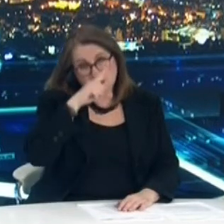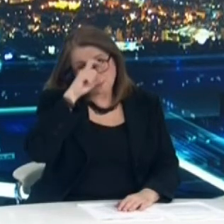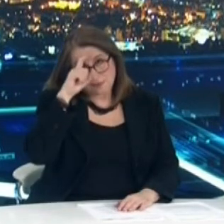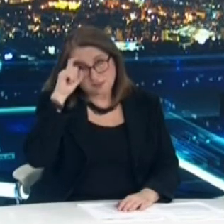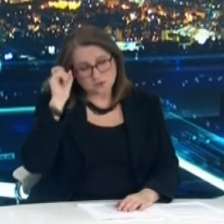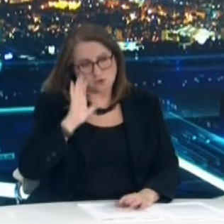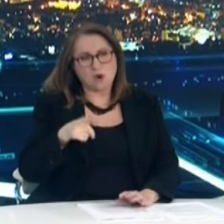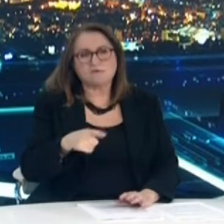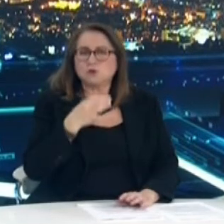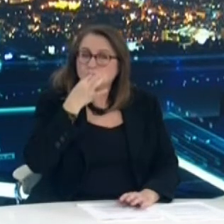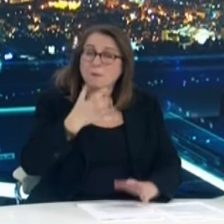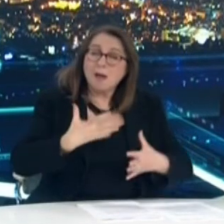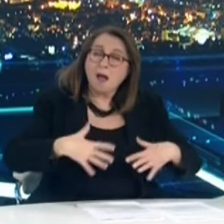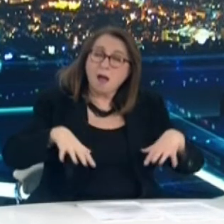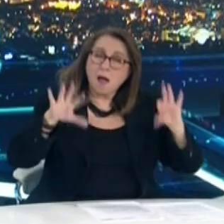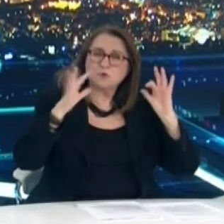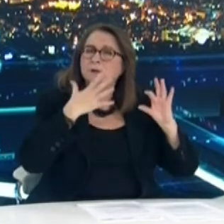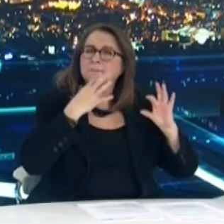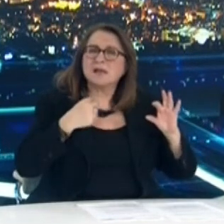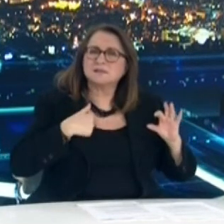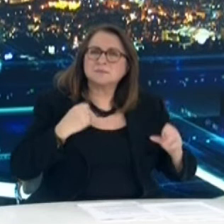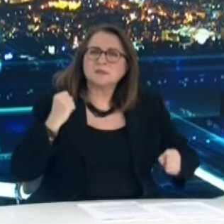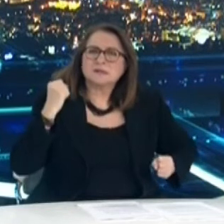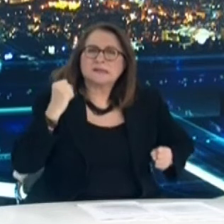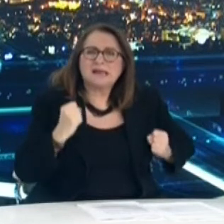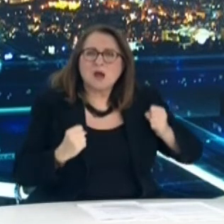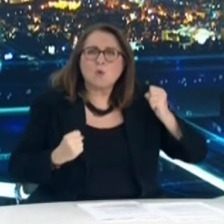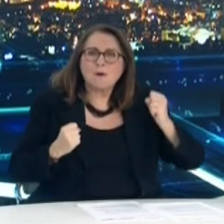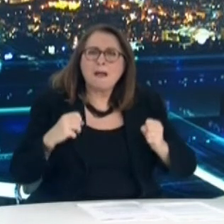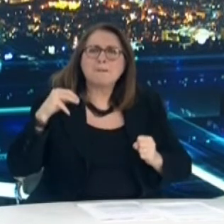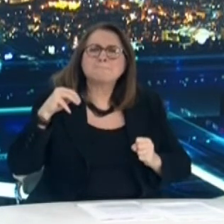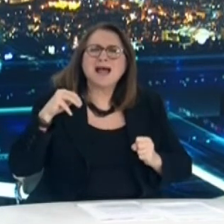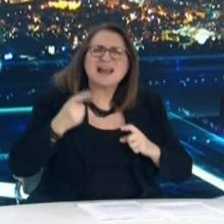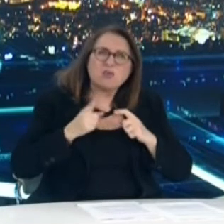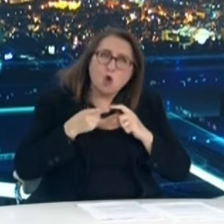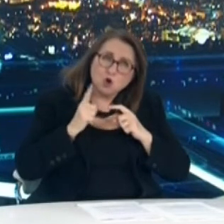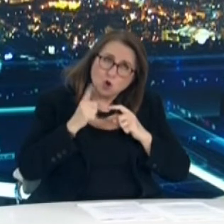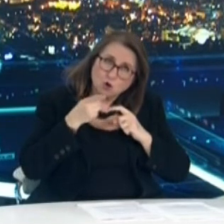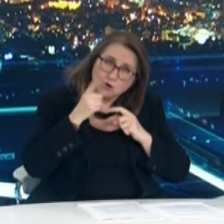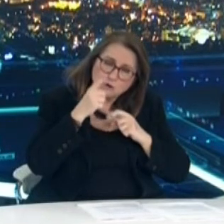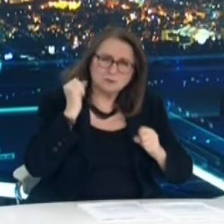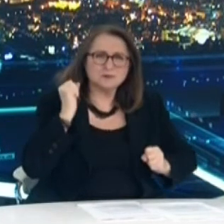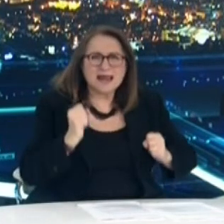ένας μαραθώνιος, το έχουμε πει από την αρχή και προσπαθούμε βήμα-βήμα με βάση τα πραγματικά δεδομένα να παίρνουμε και τις κατάλληλες αποφάσεις.